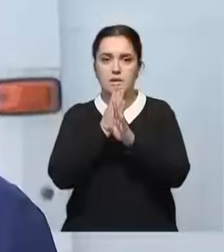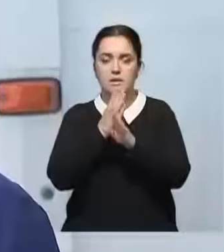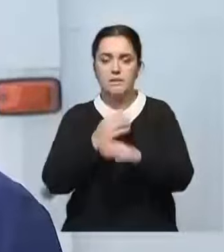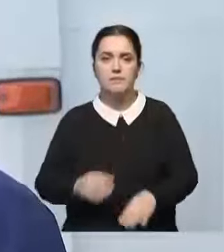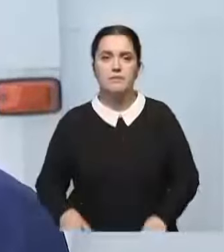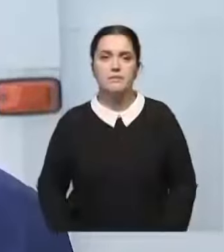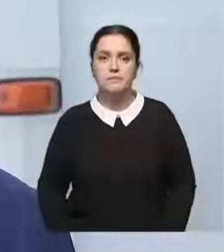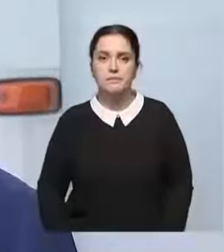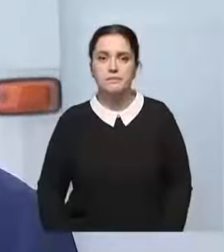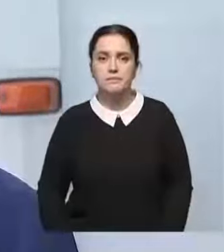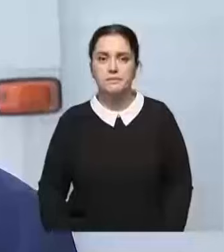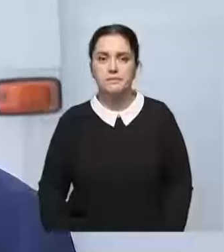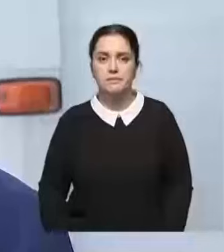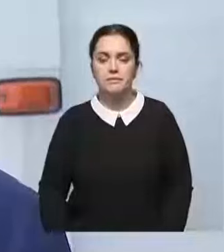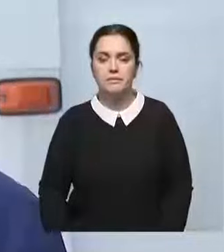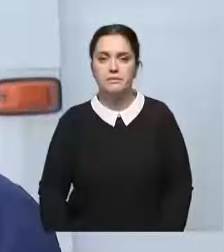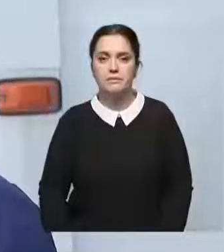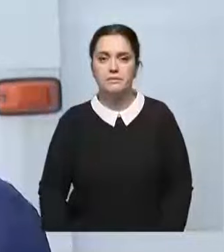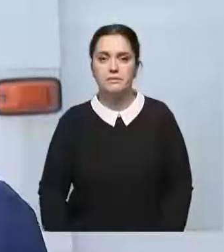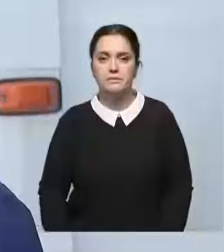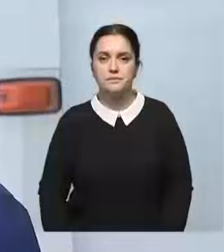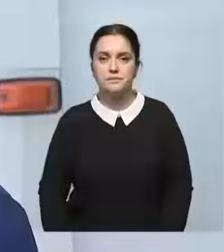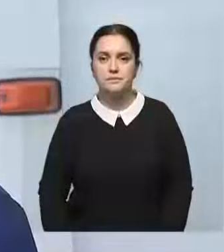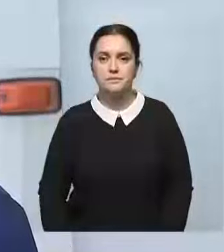имеется в этой жизни.